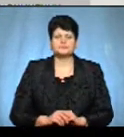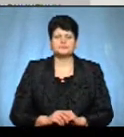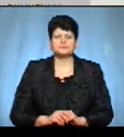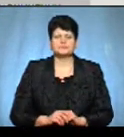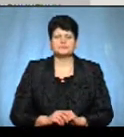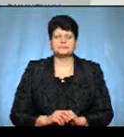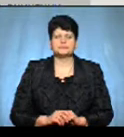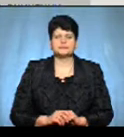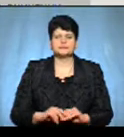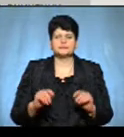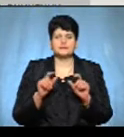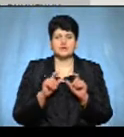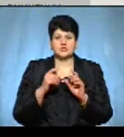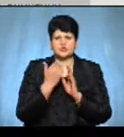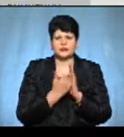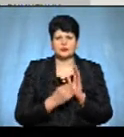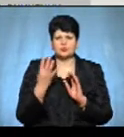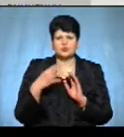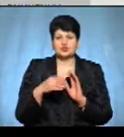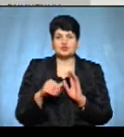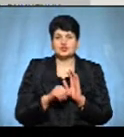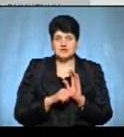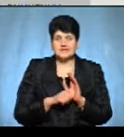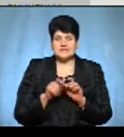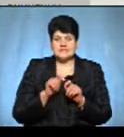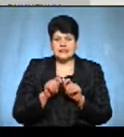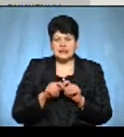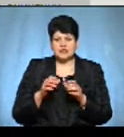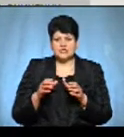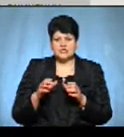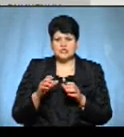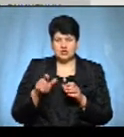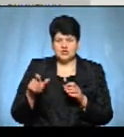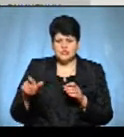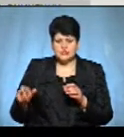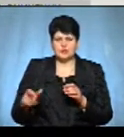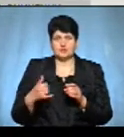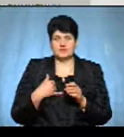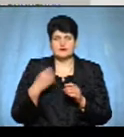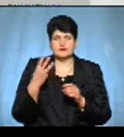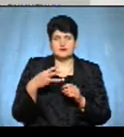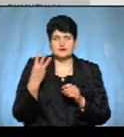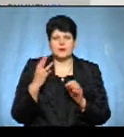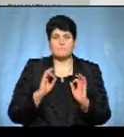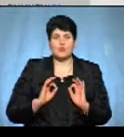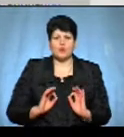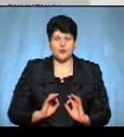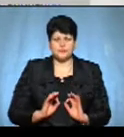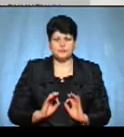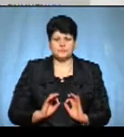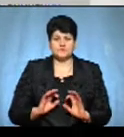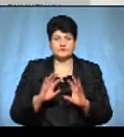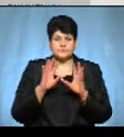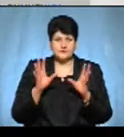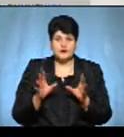Із штатом у нас 46 слідчих та галузевим відділом 33 прокурори.